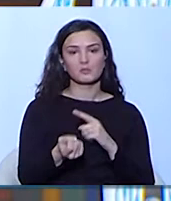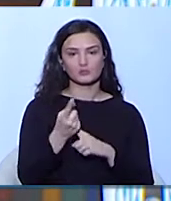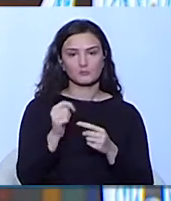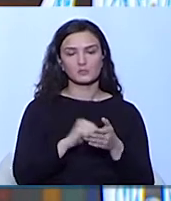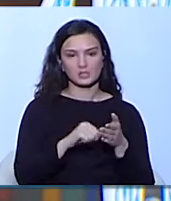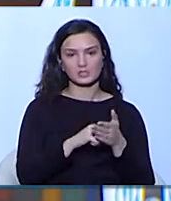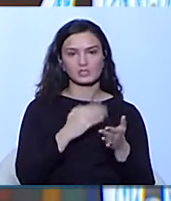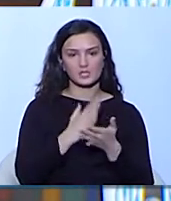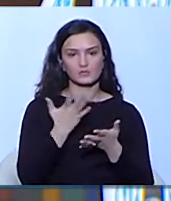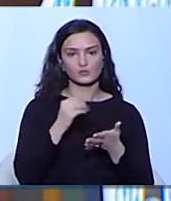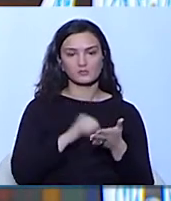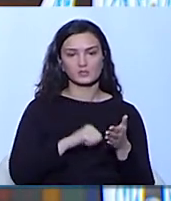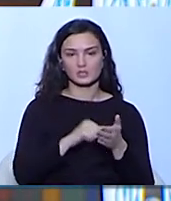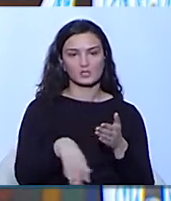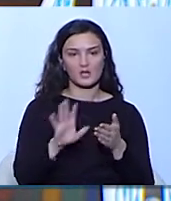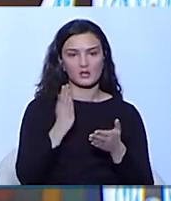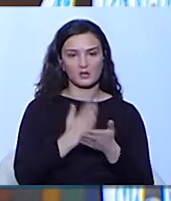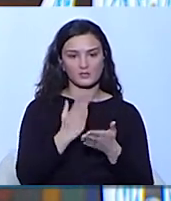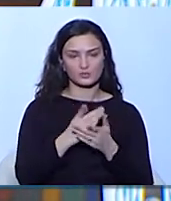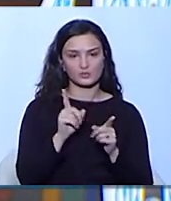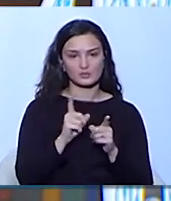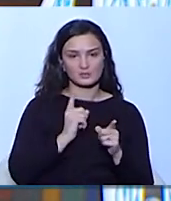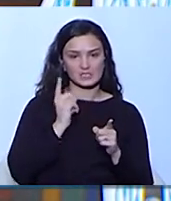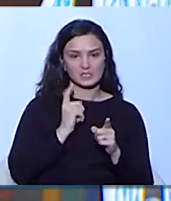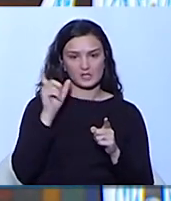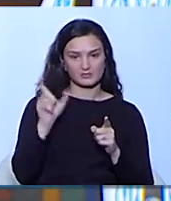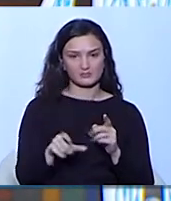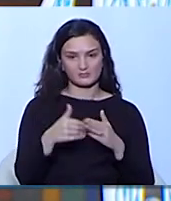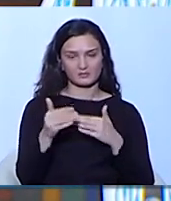მიზეზი აქვს. თუ მიზეზი არ ჩანს არც სპეციალისტის